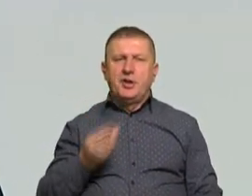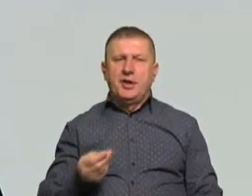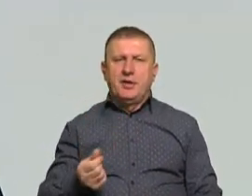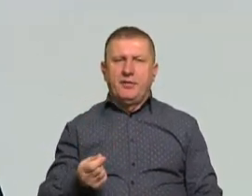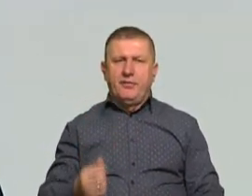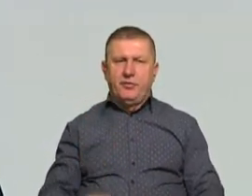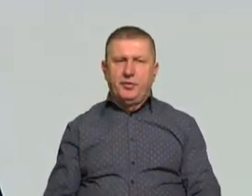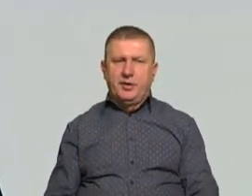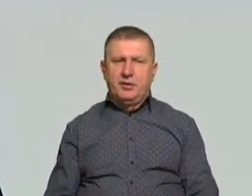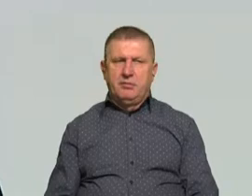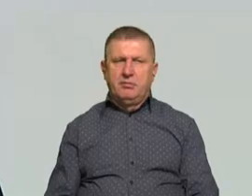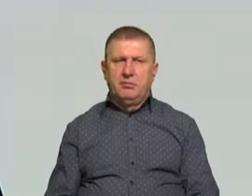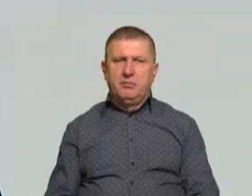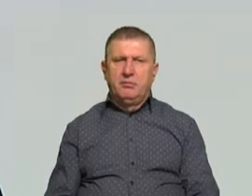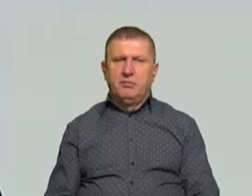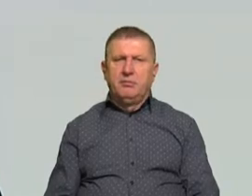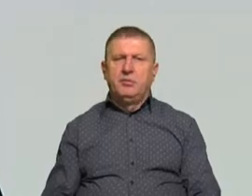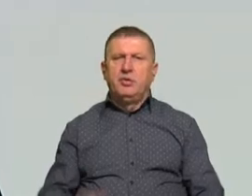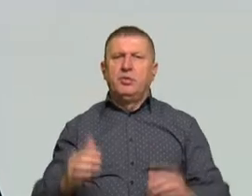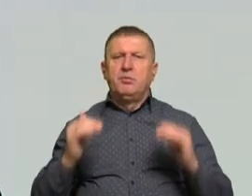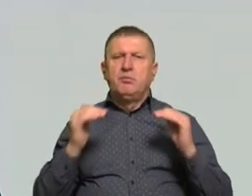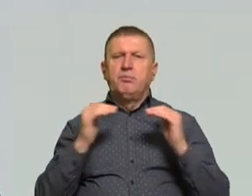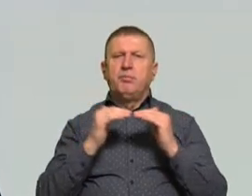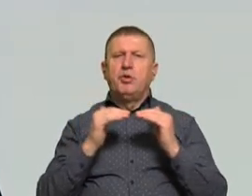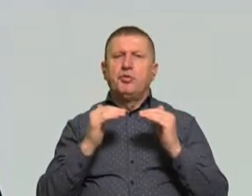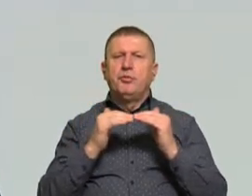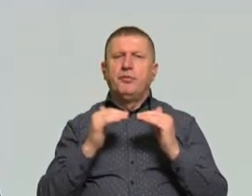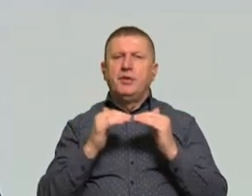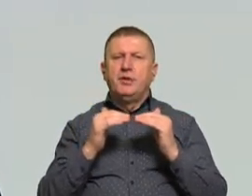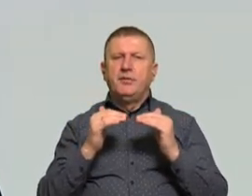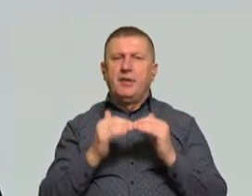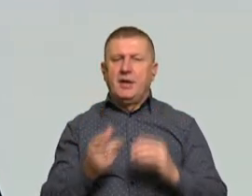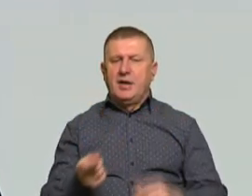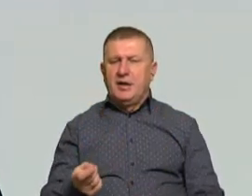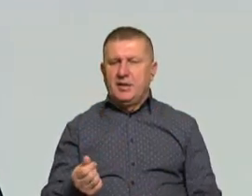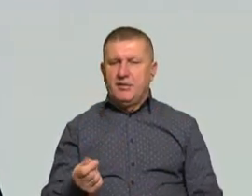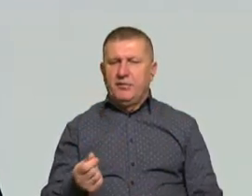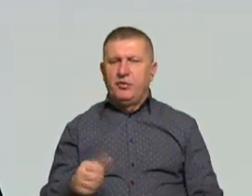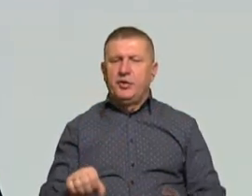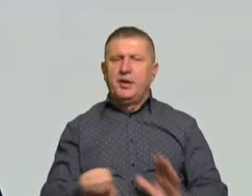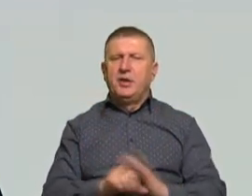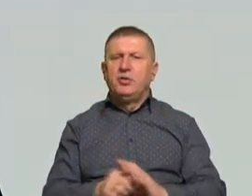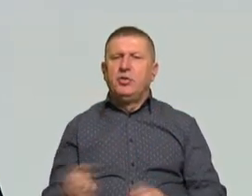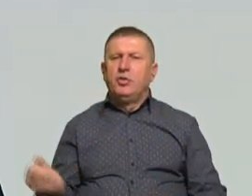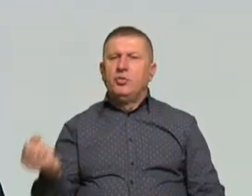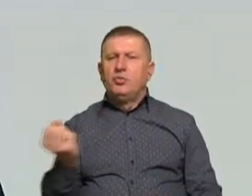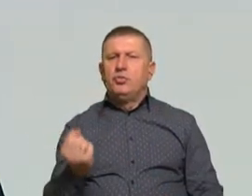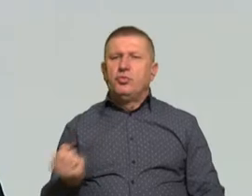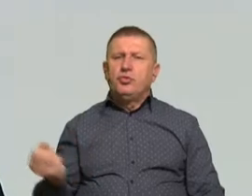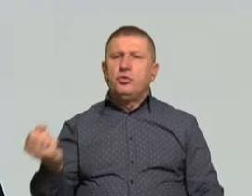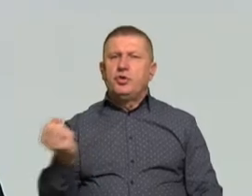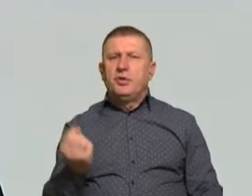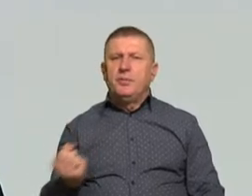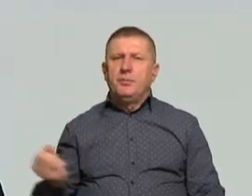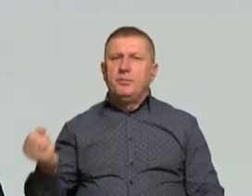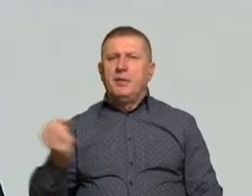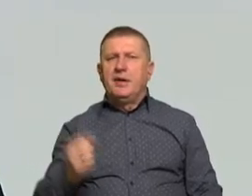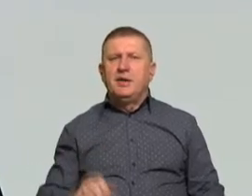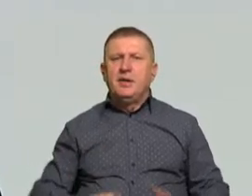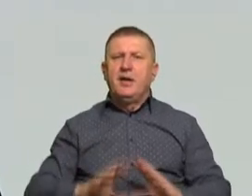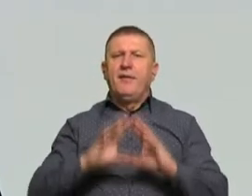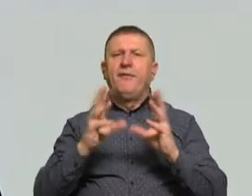kwota porównywalna z taką kwotą, która jest potrzebna do utrzymania w należytym stanie